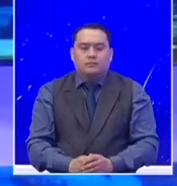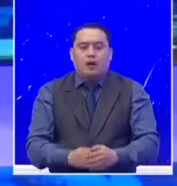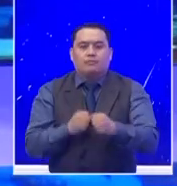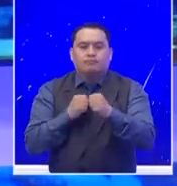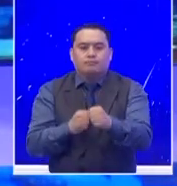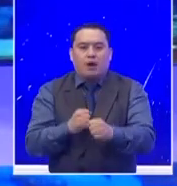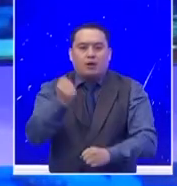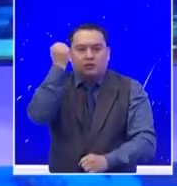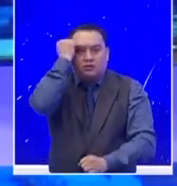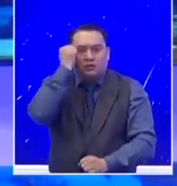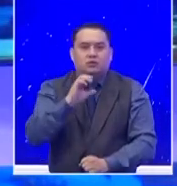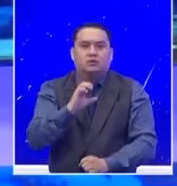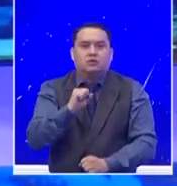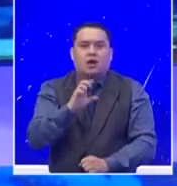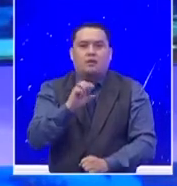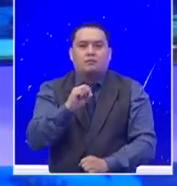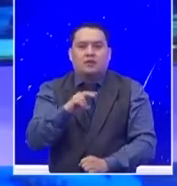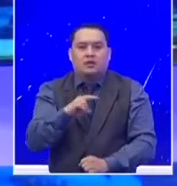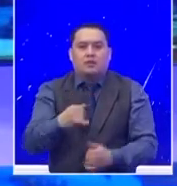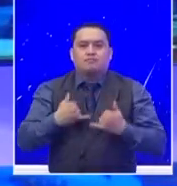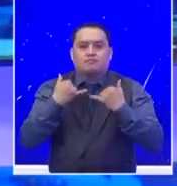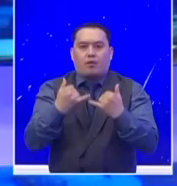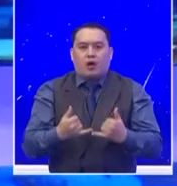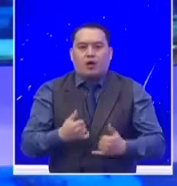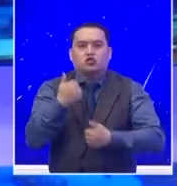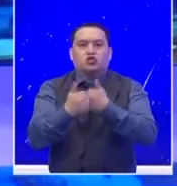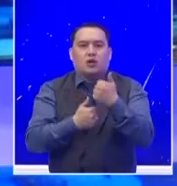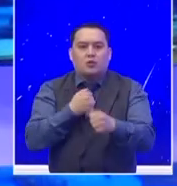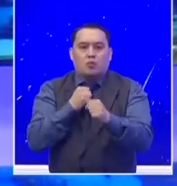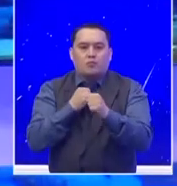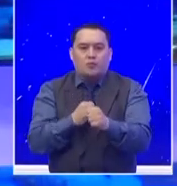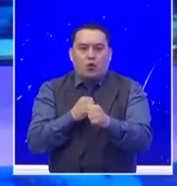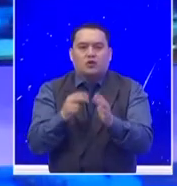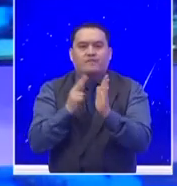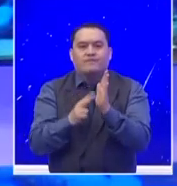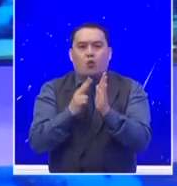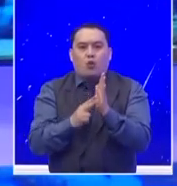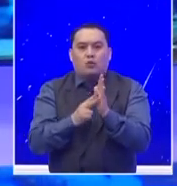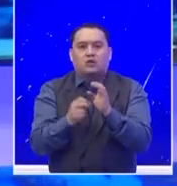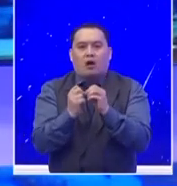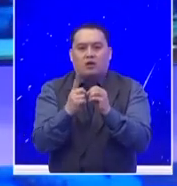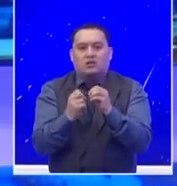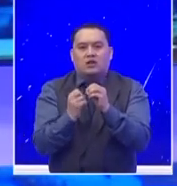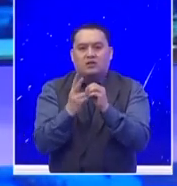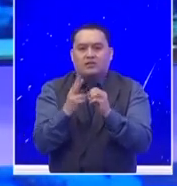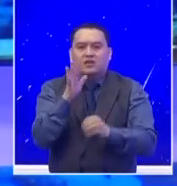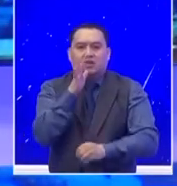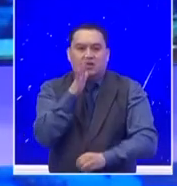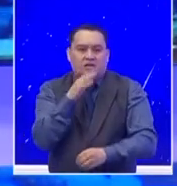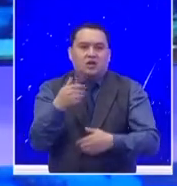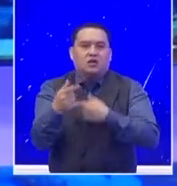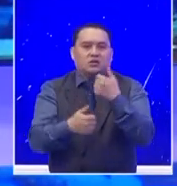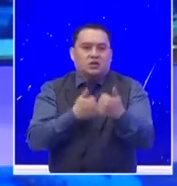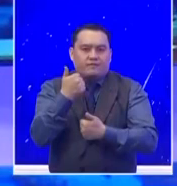Памяти боксера Сабита Жанатаева в Талдыкургане посвятили открытый чемпионат по боксу. Более 80 юношей 11-12